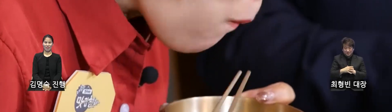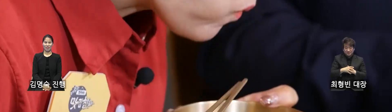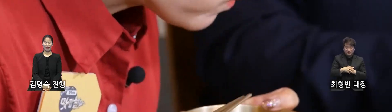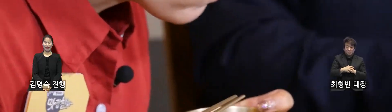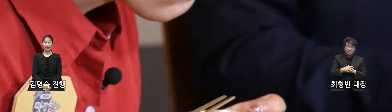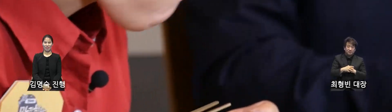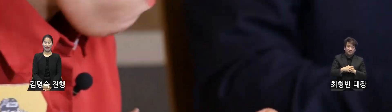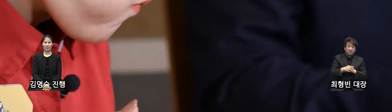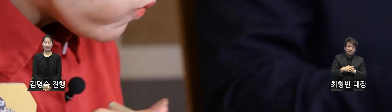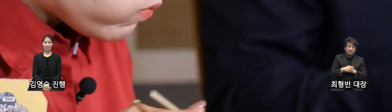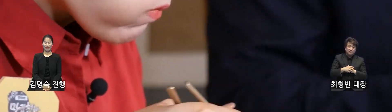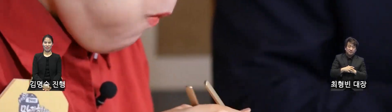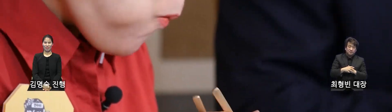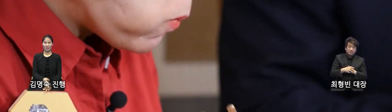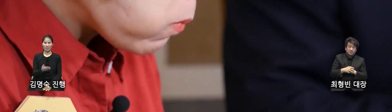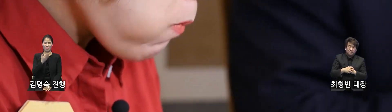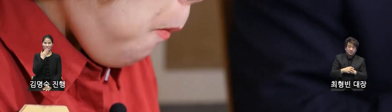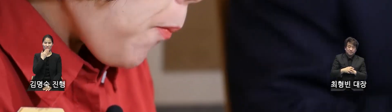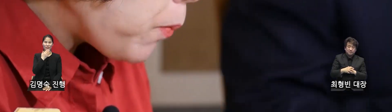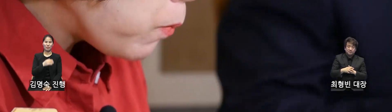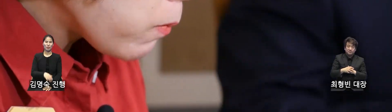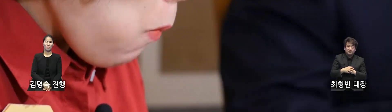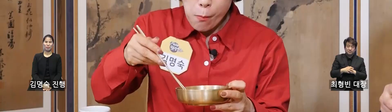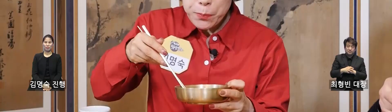아 2